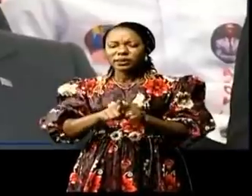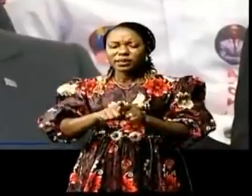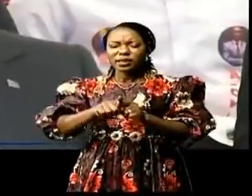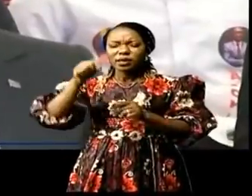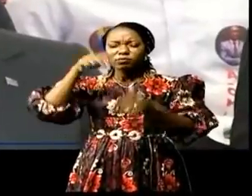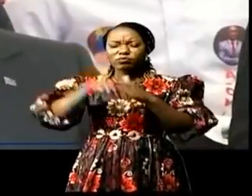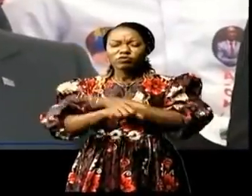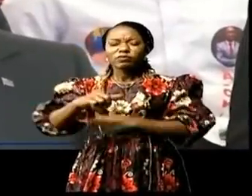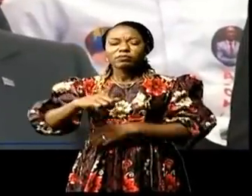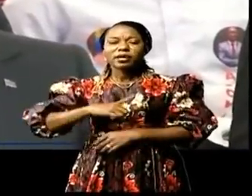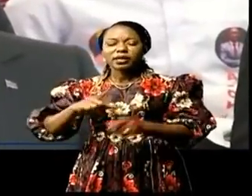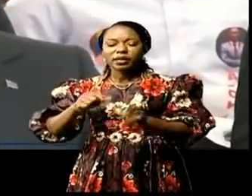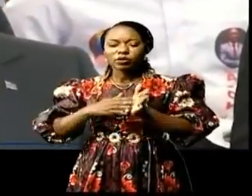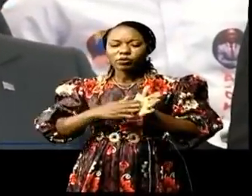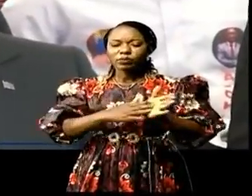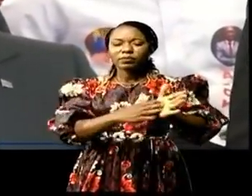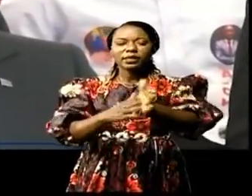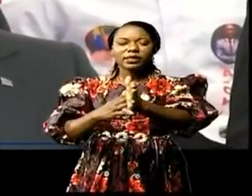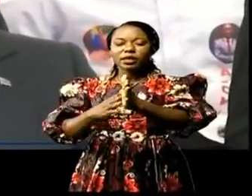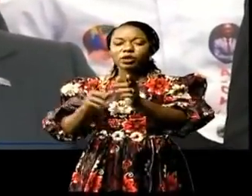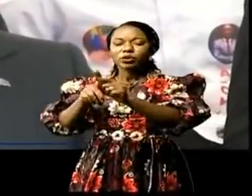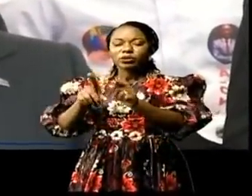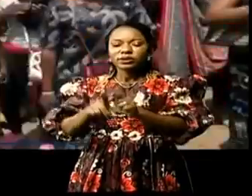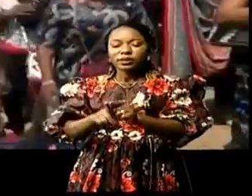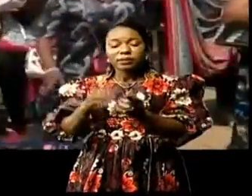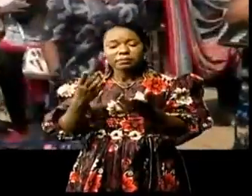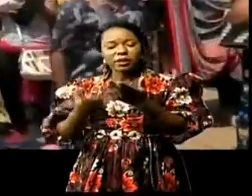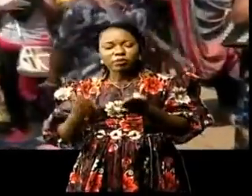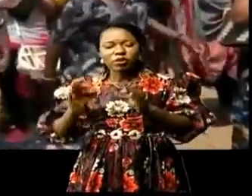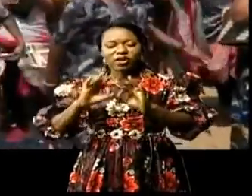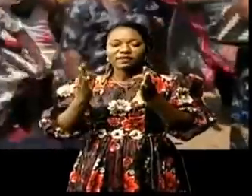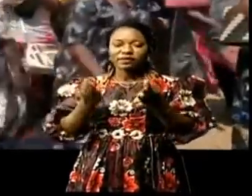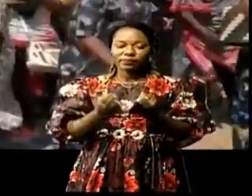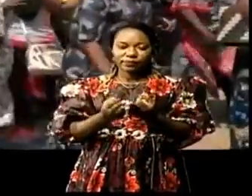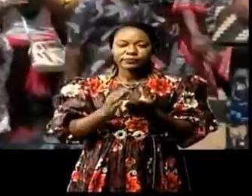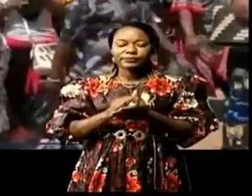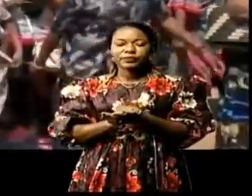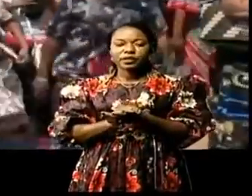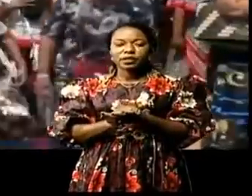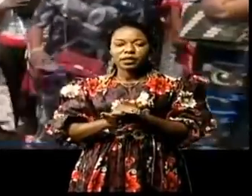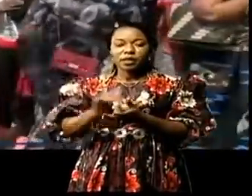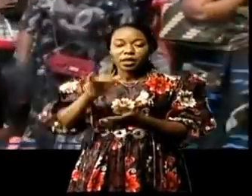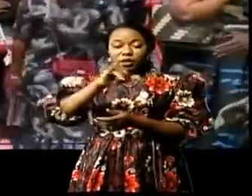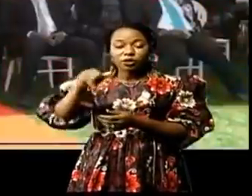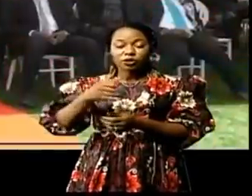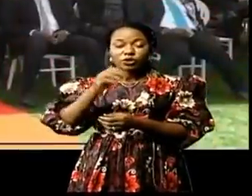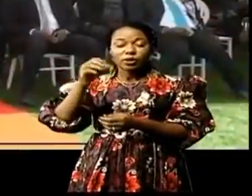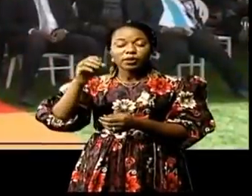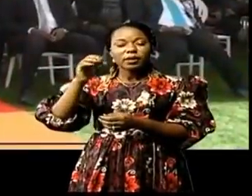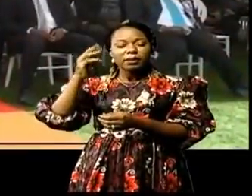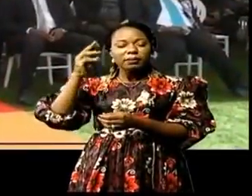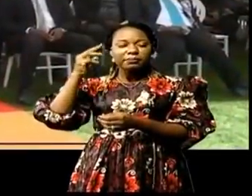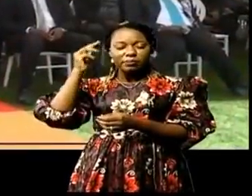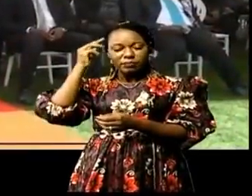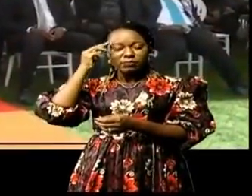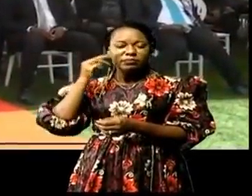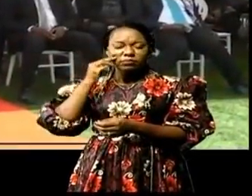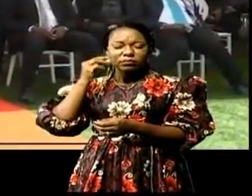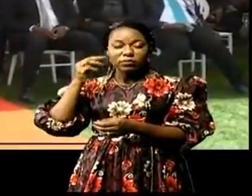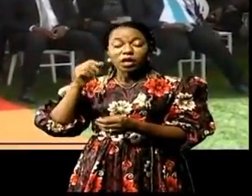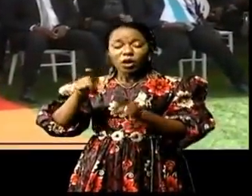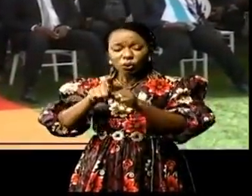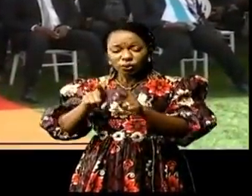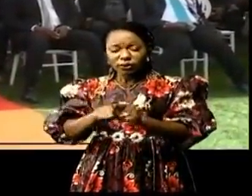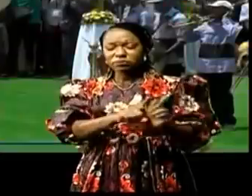tristesse qui accompagnait sa compassion face aux familles éprouvées. Jean-Michel Samalukonde Kyenge a fait les déplacements des